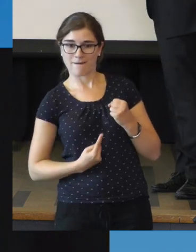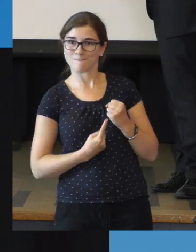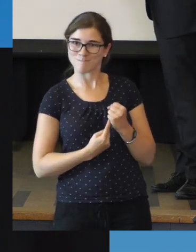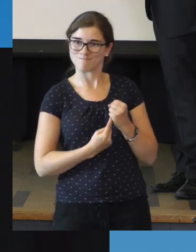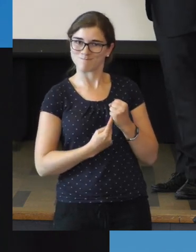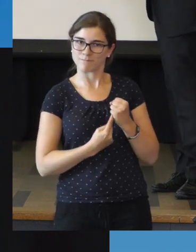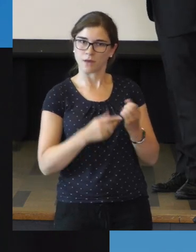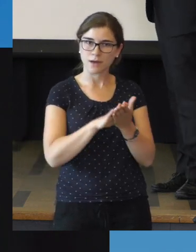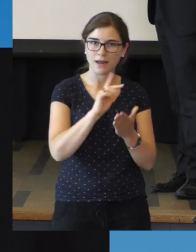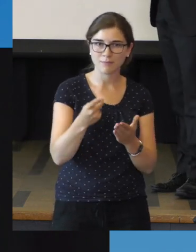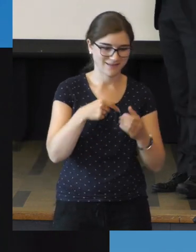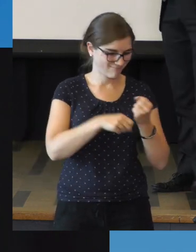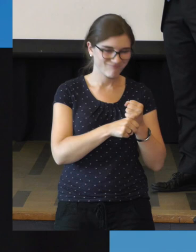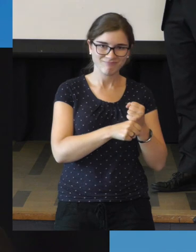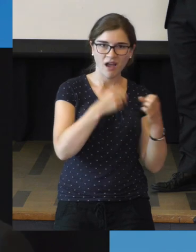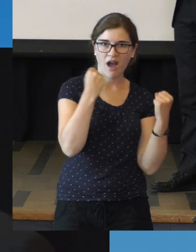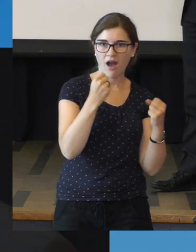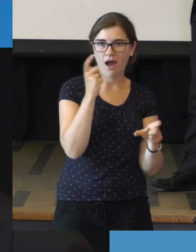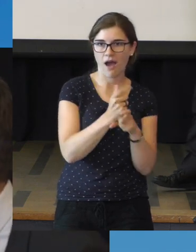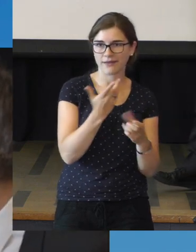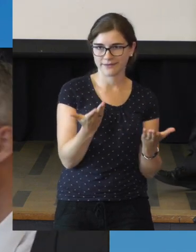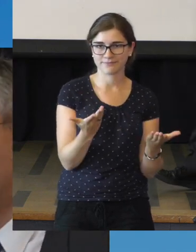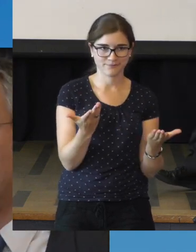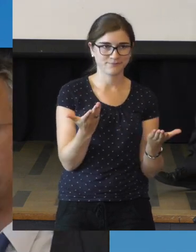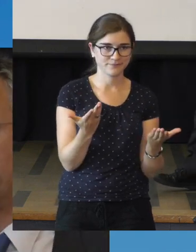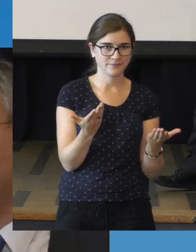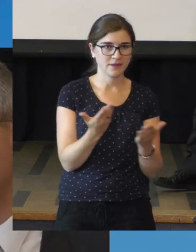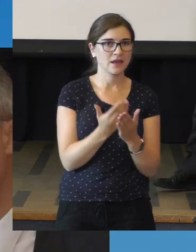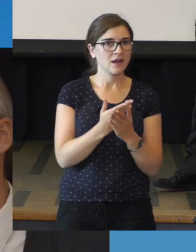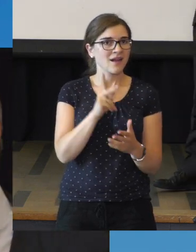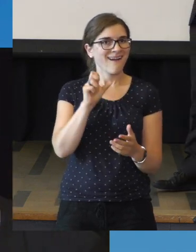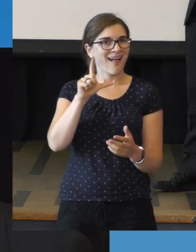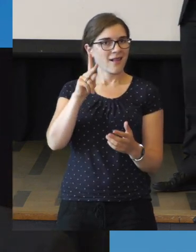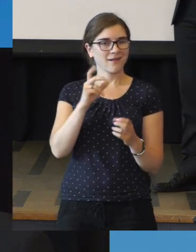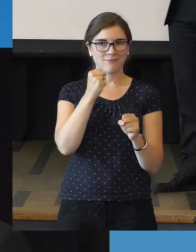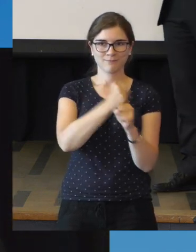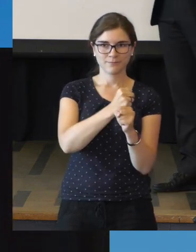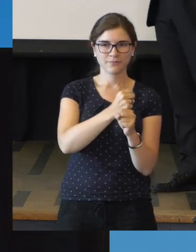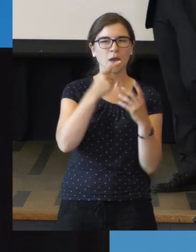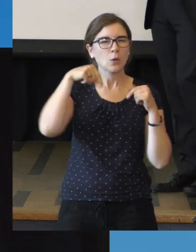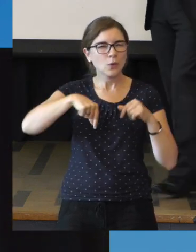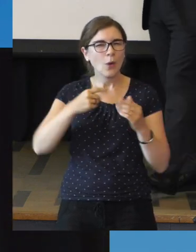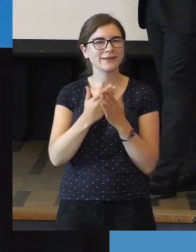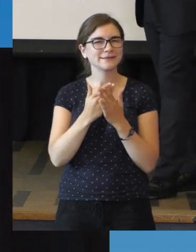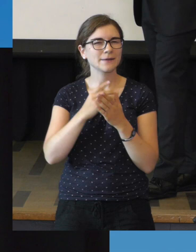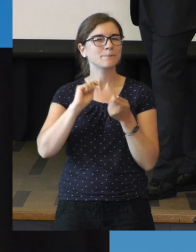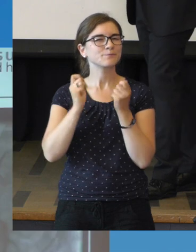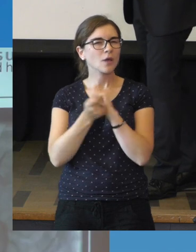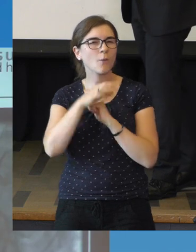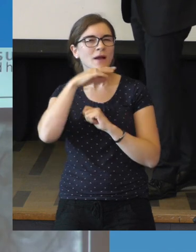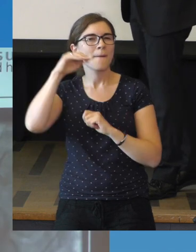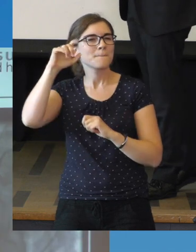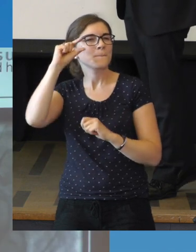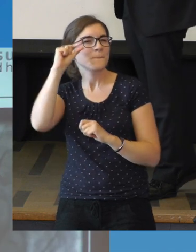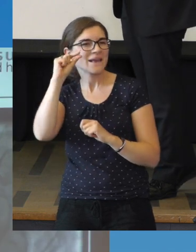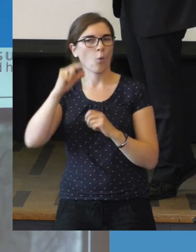diese Gefäße wieder zu eröffnen. Und heutzutage gibt es bestimmte Drähte und Mikrokatheter, die wir dann ineinander geschachtelt